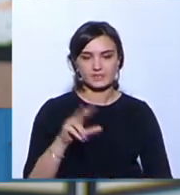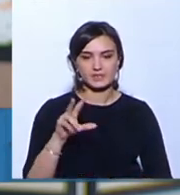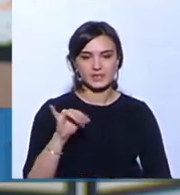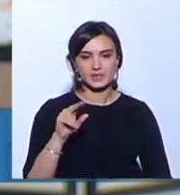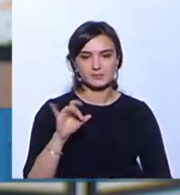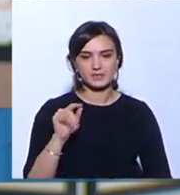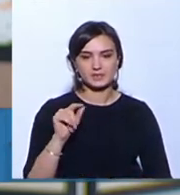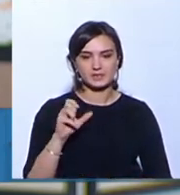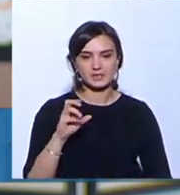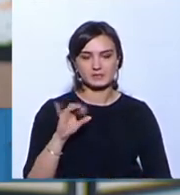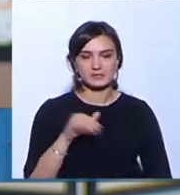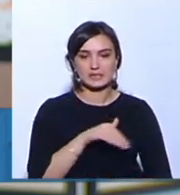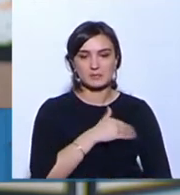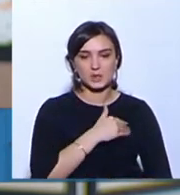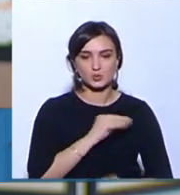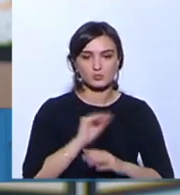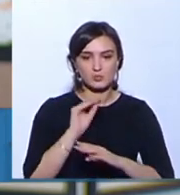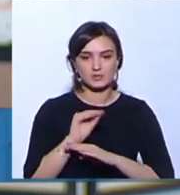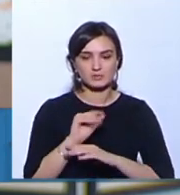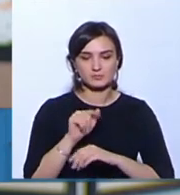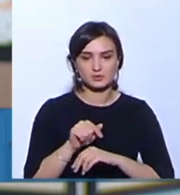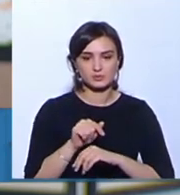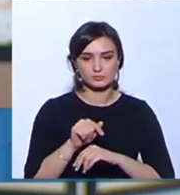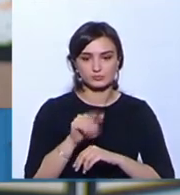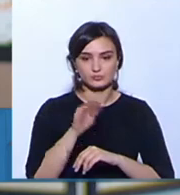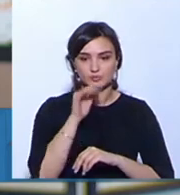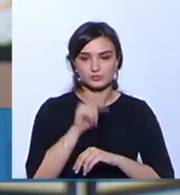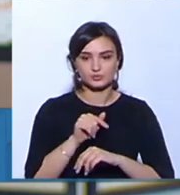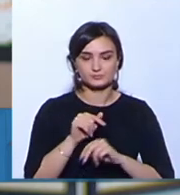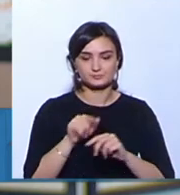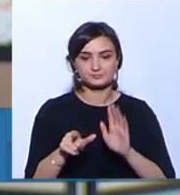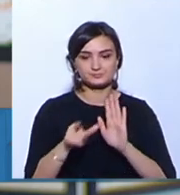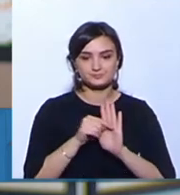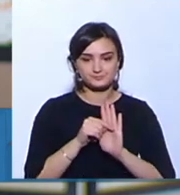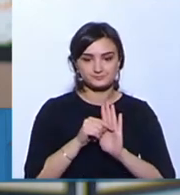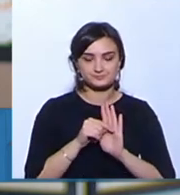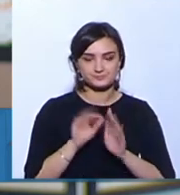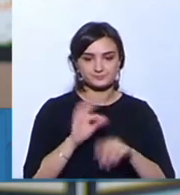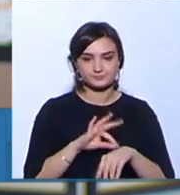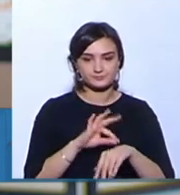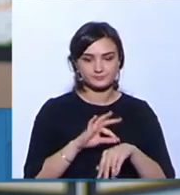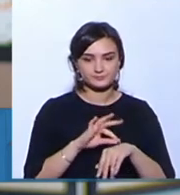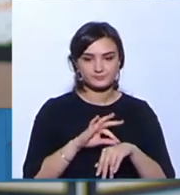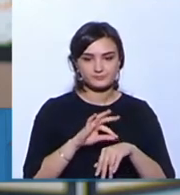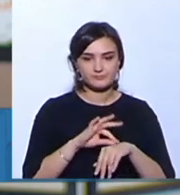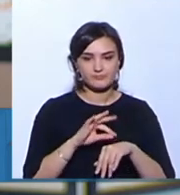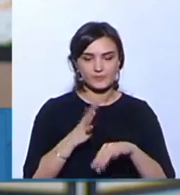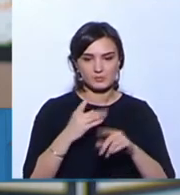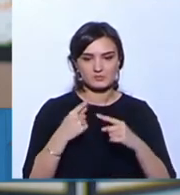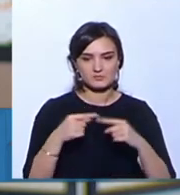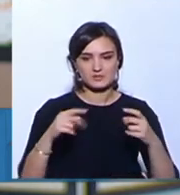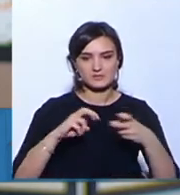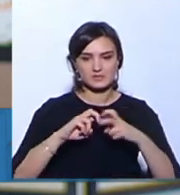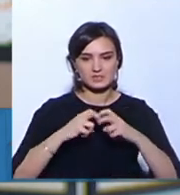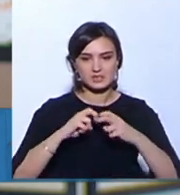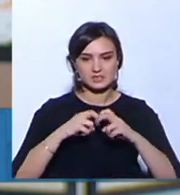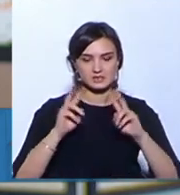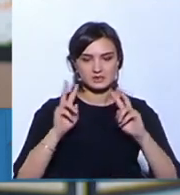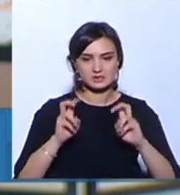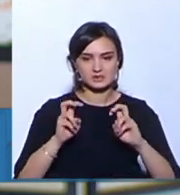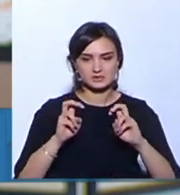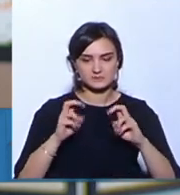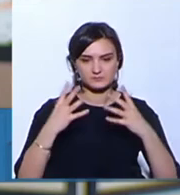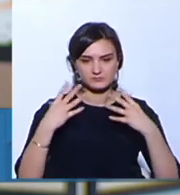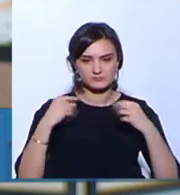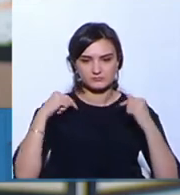ჰიპერთერმიის, ანუ ტემპერატურის მომატების ფონზე. ამას თან ეხს ერთვის ხოლმე რომელიმე სახსრის